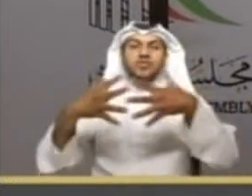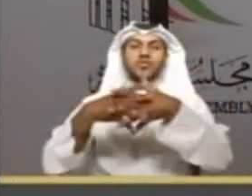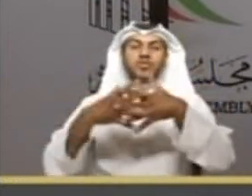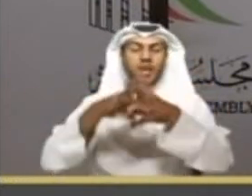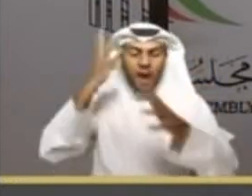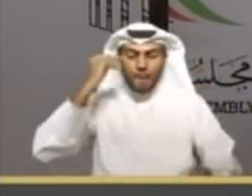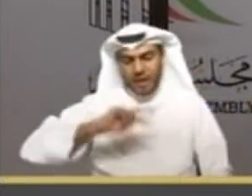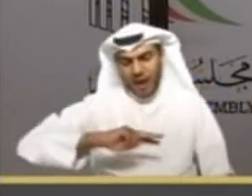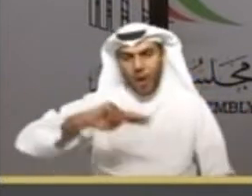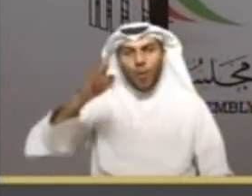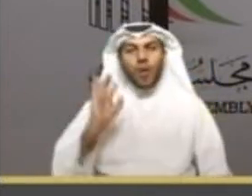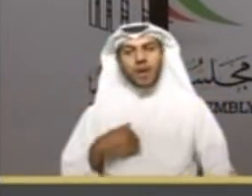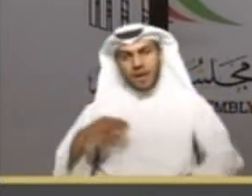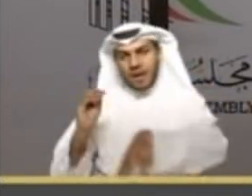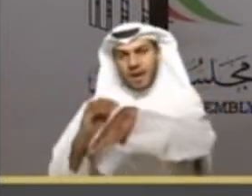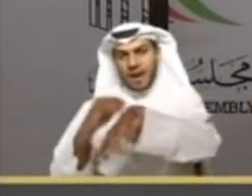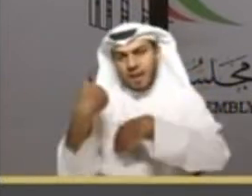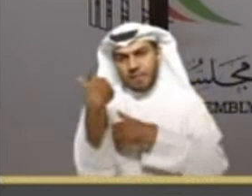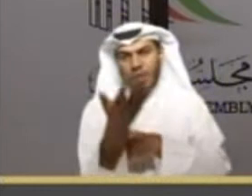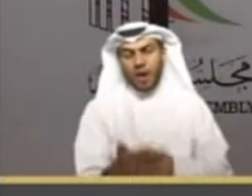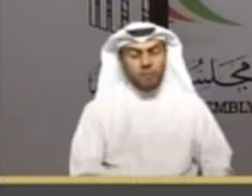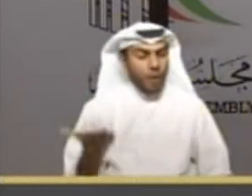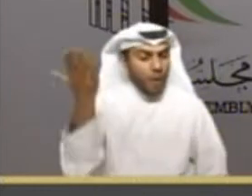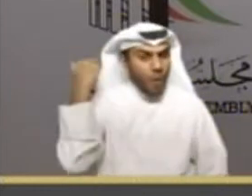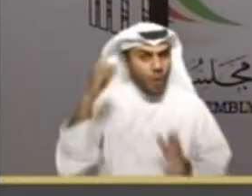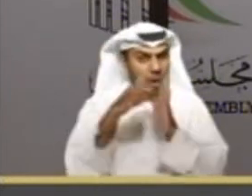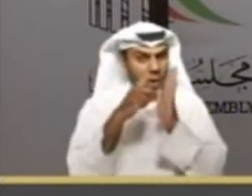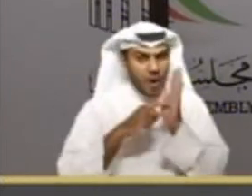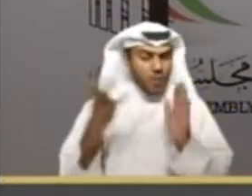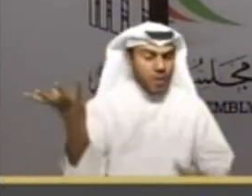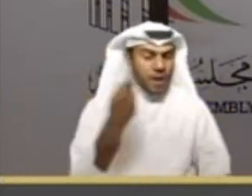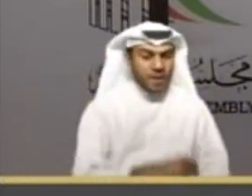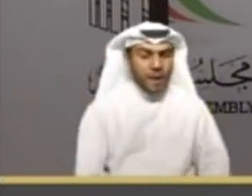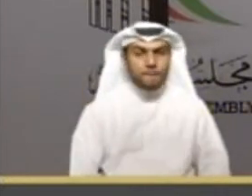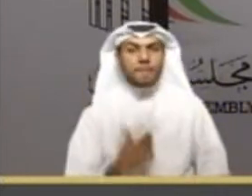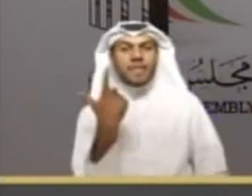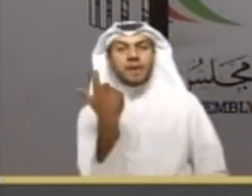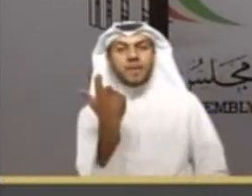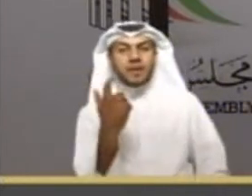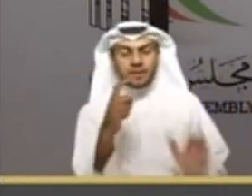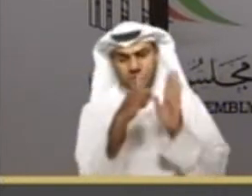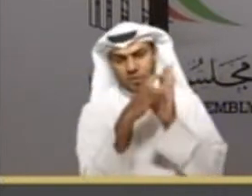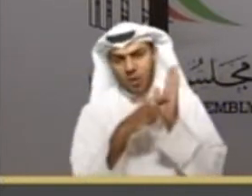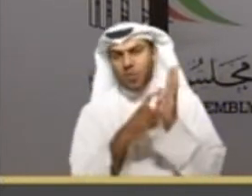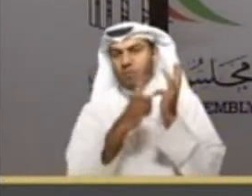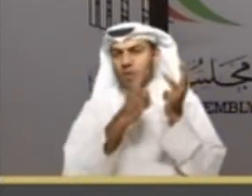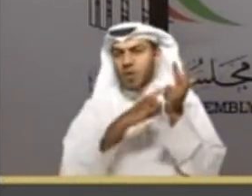هم تقدموا في السابق بتقريبا 70 مادة، وهذا القانون الآن يحتوي على تقريبا